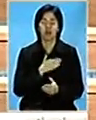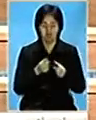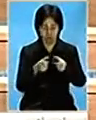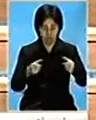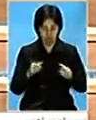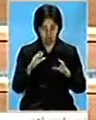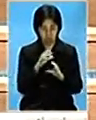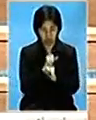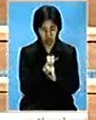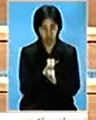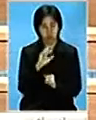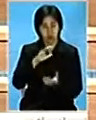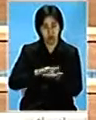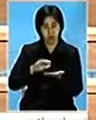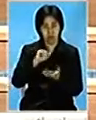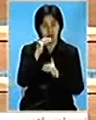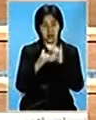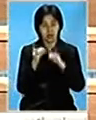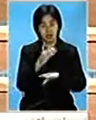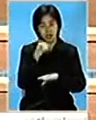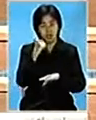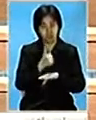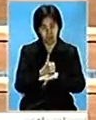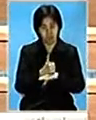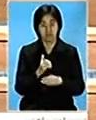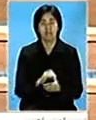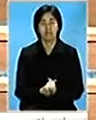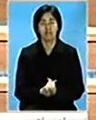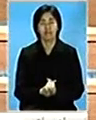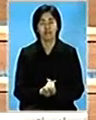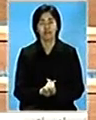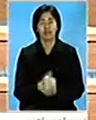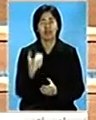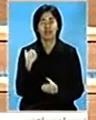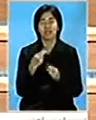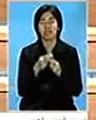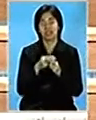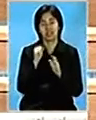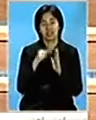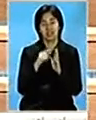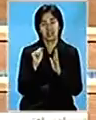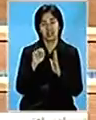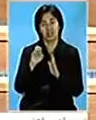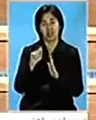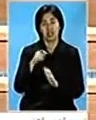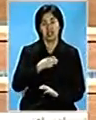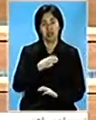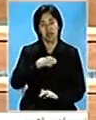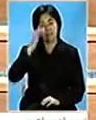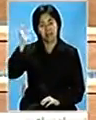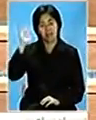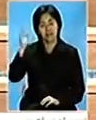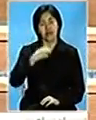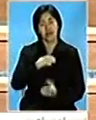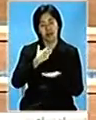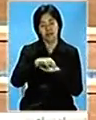านประจำปีของสภาพัฒนาการเมืองท่านสาธิตปิตุเตชะก็เตรียมที่จะอภิปราย